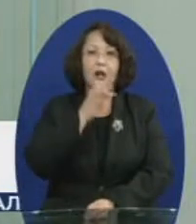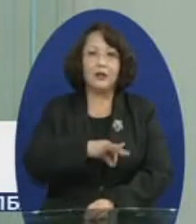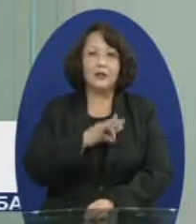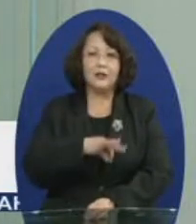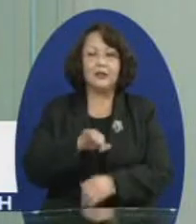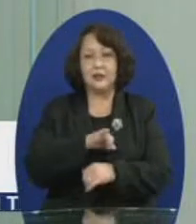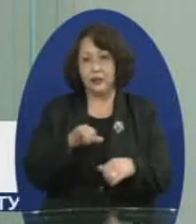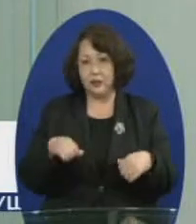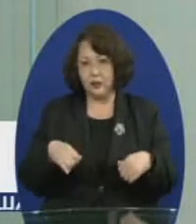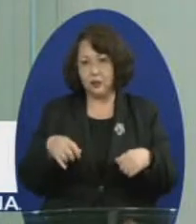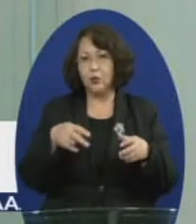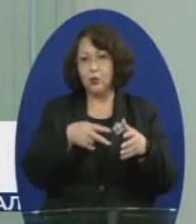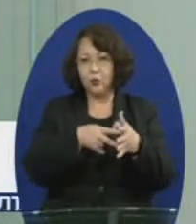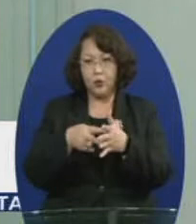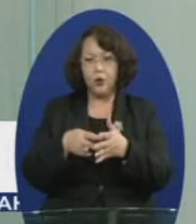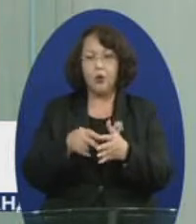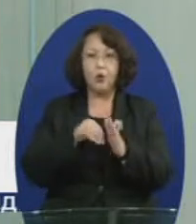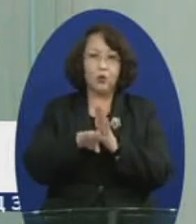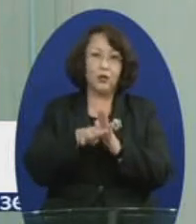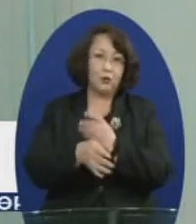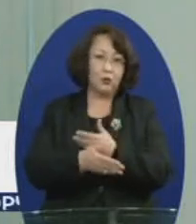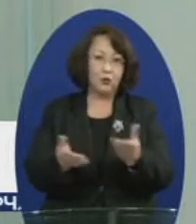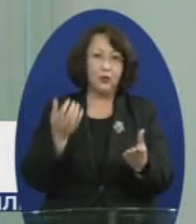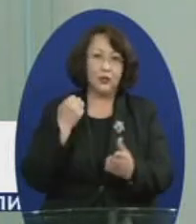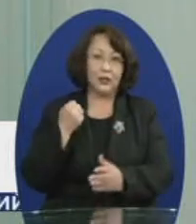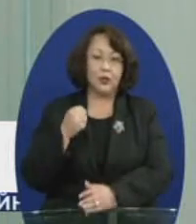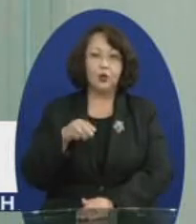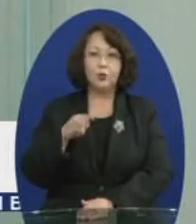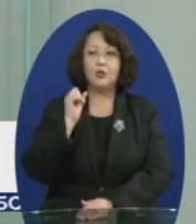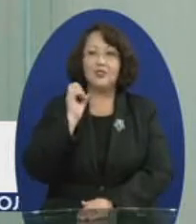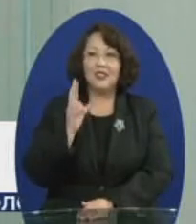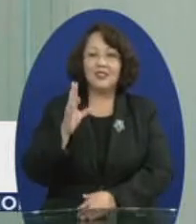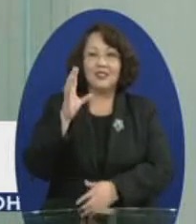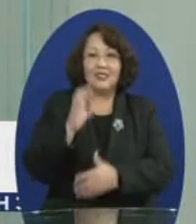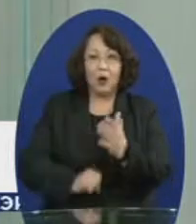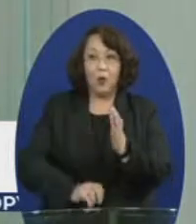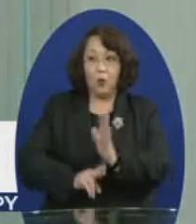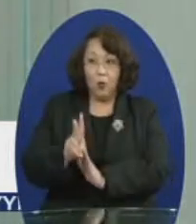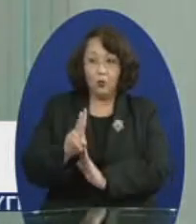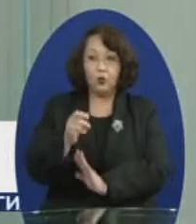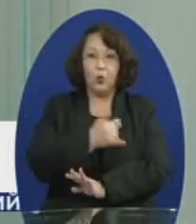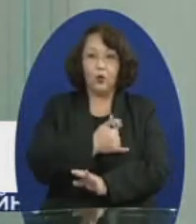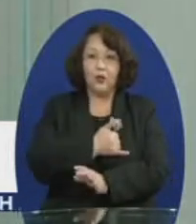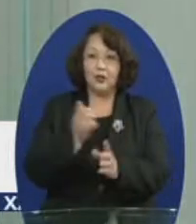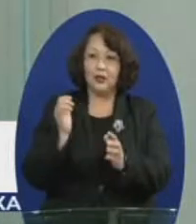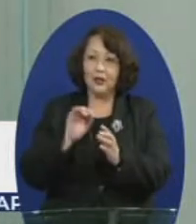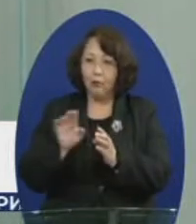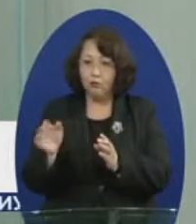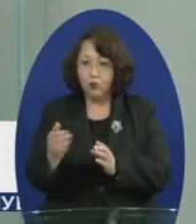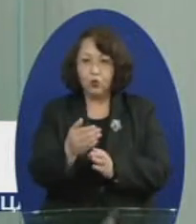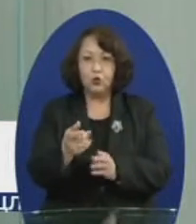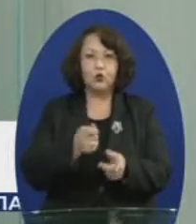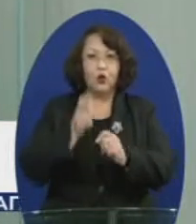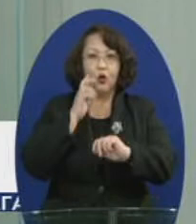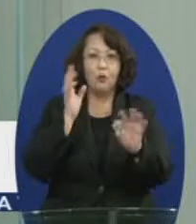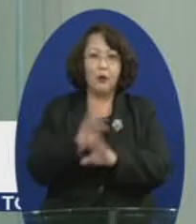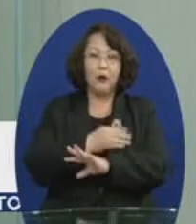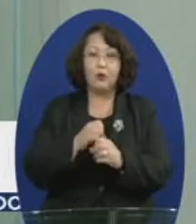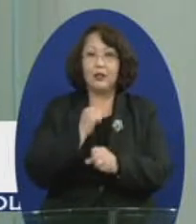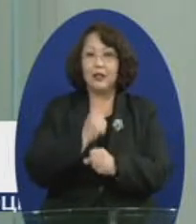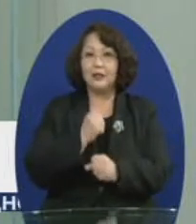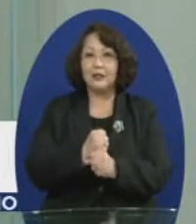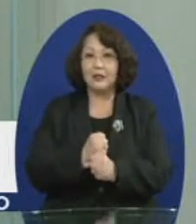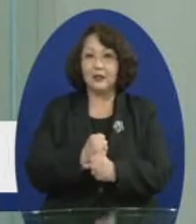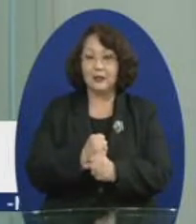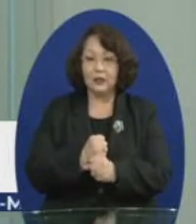түмэнд өргөж чаддаг энэ тогтолцоог бол Тимасик гэж энэ сангийн одоо бий болгож удирдах. Өнөөдөр энэ Тимасик сан бол